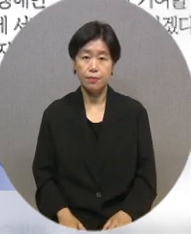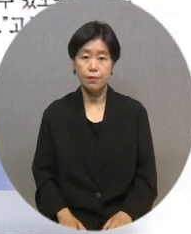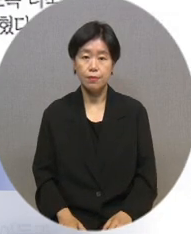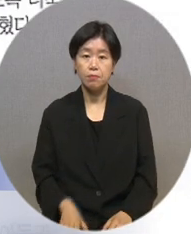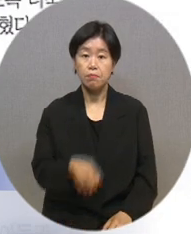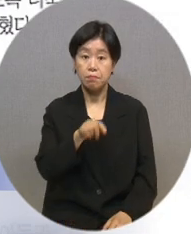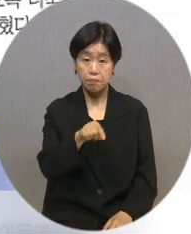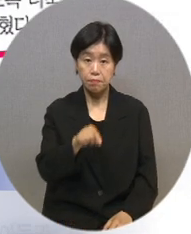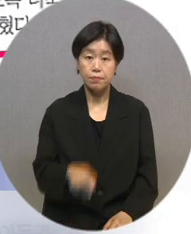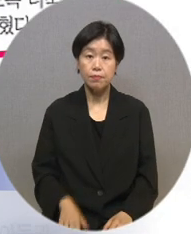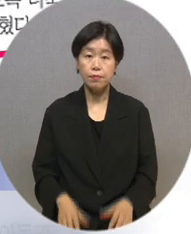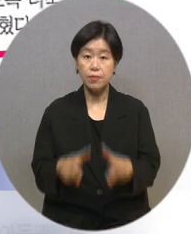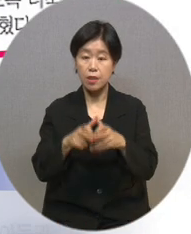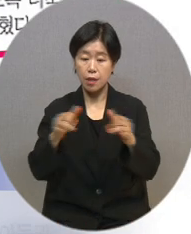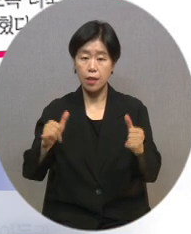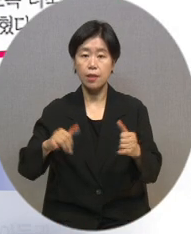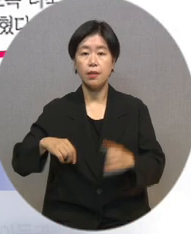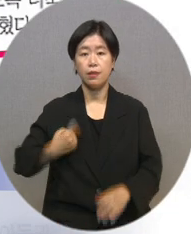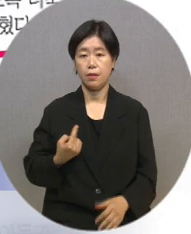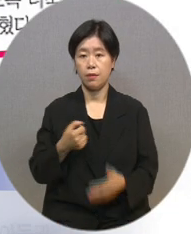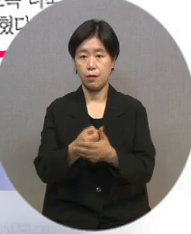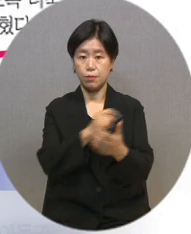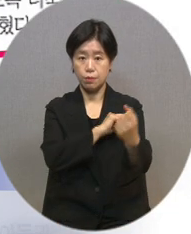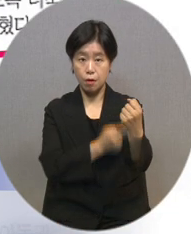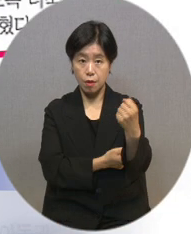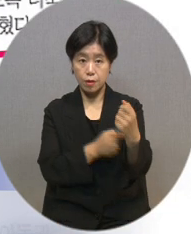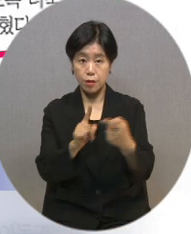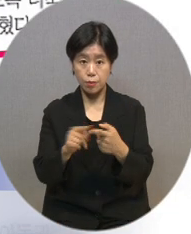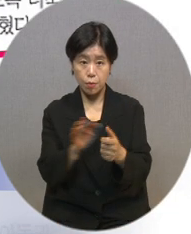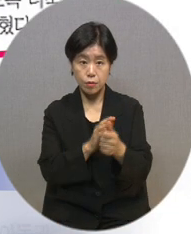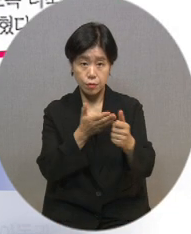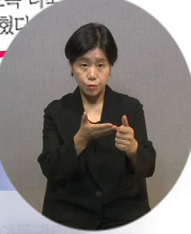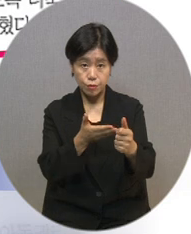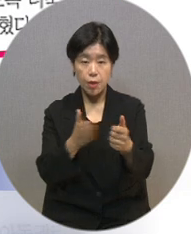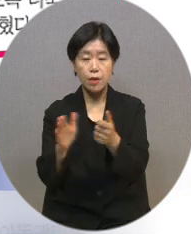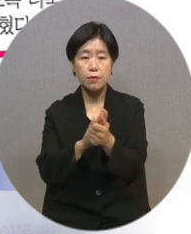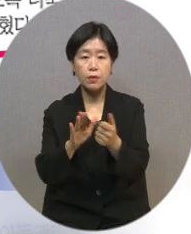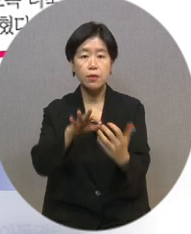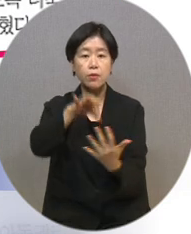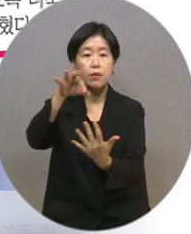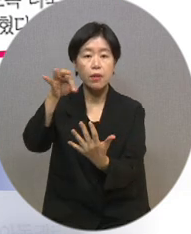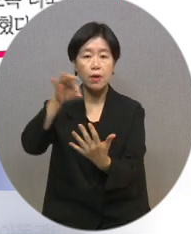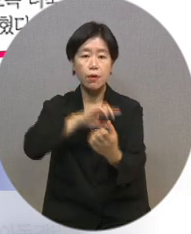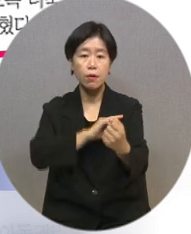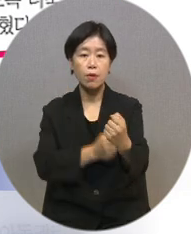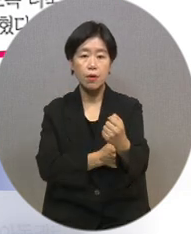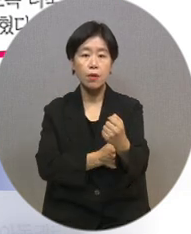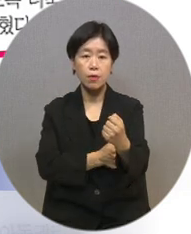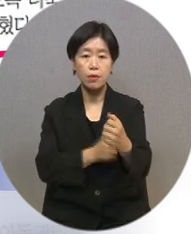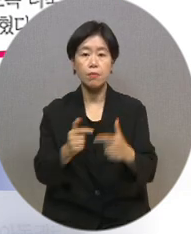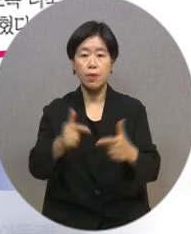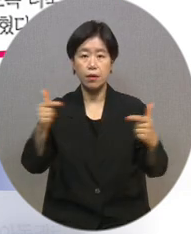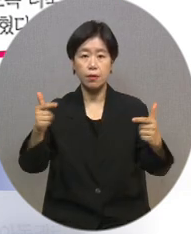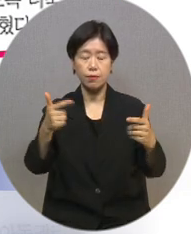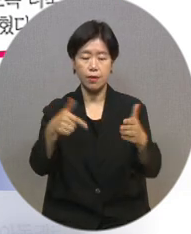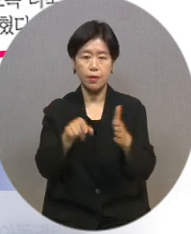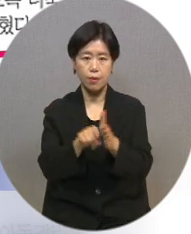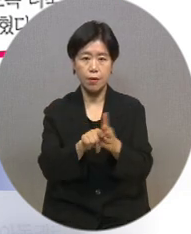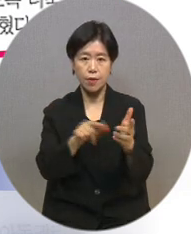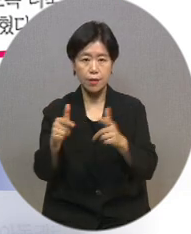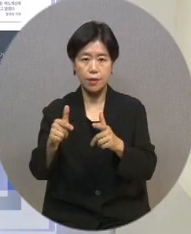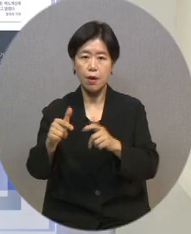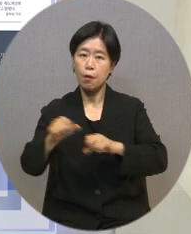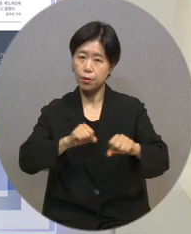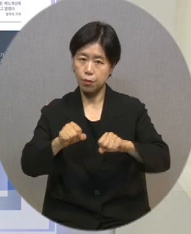개인 예산제 장애인의 자기 결정권을 보장하고 서비스 선택권을 확장하는데 기여할 수 있기를